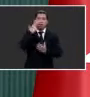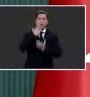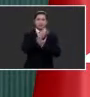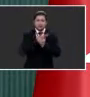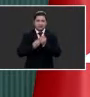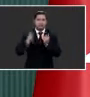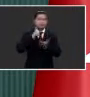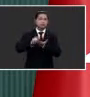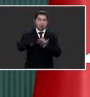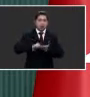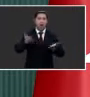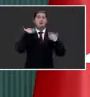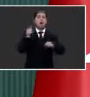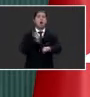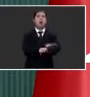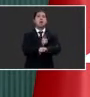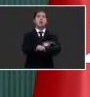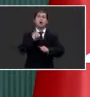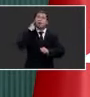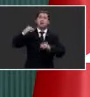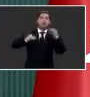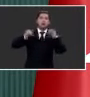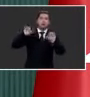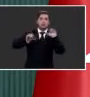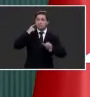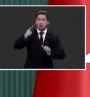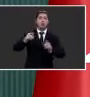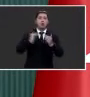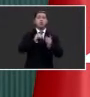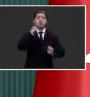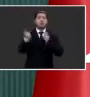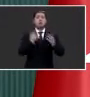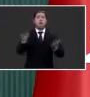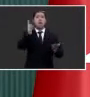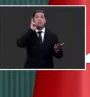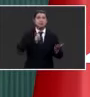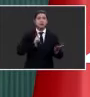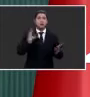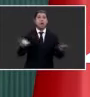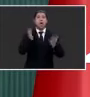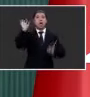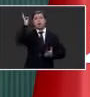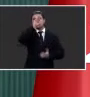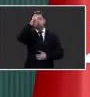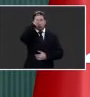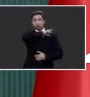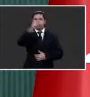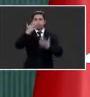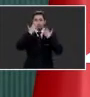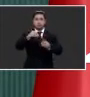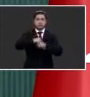hava kalitesi ölçümüne kadar pek çok uygulamayla daha temiz ve daha yeşil Türkiye için